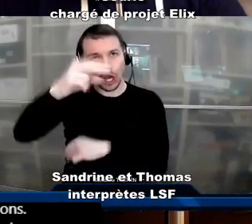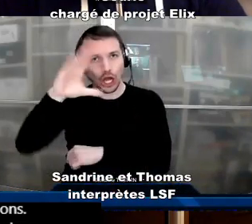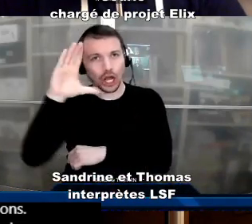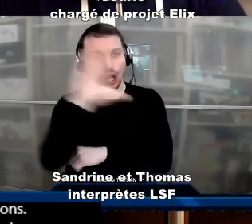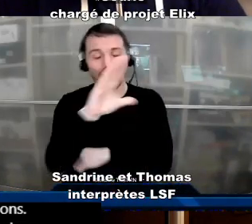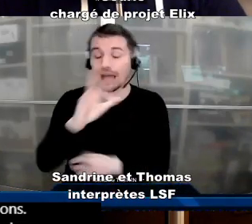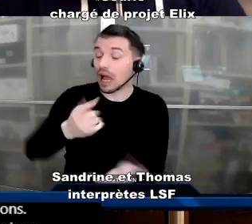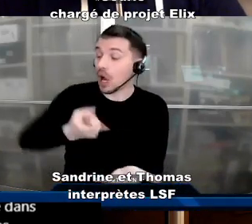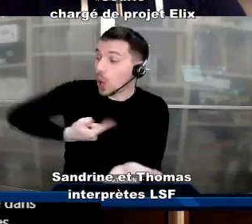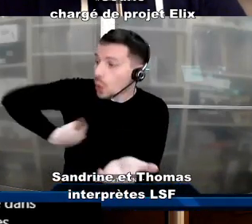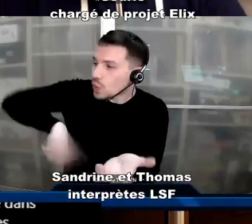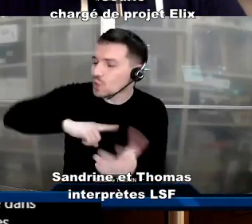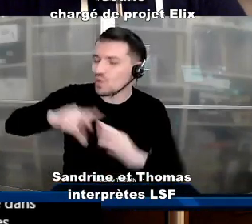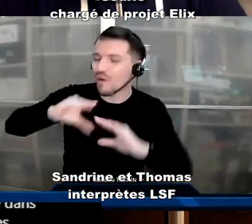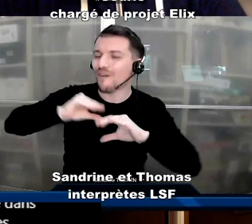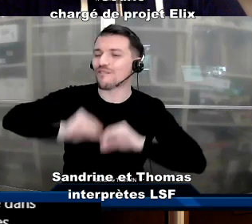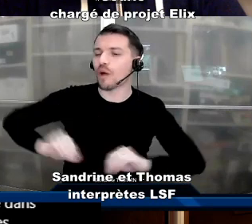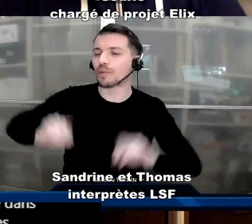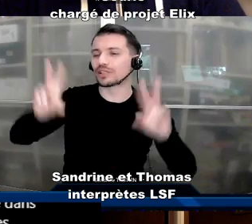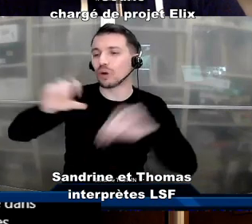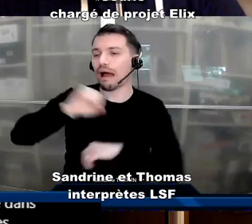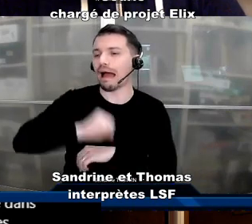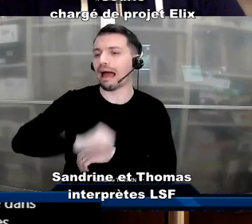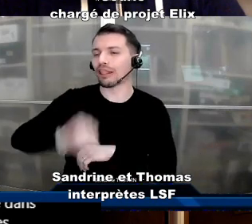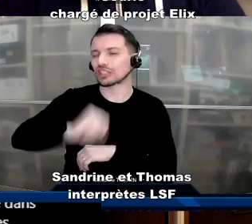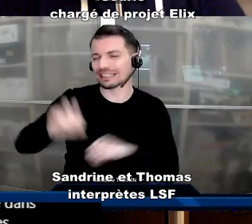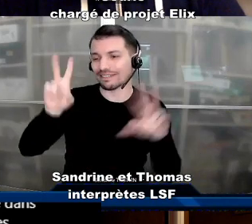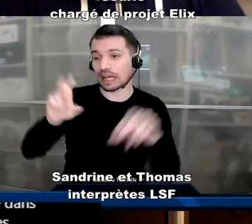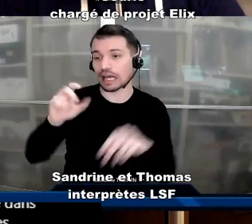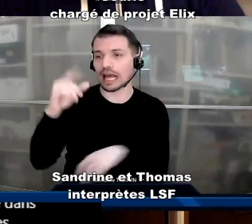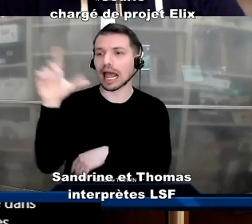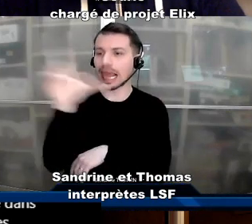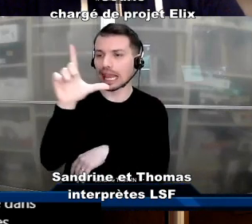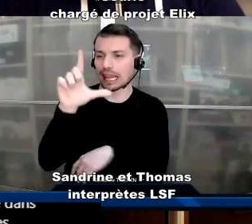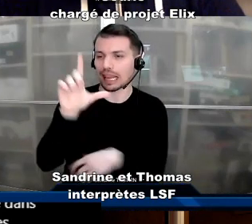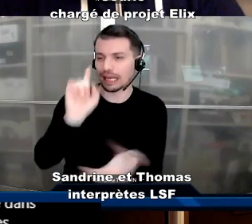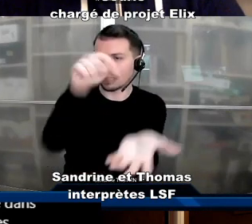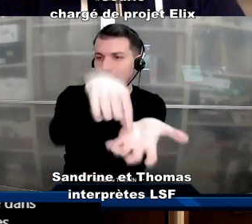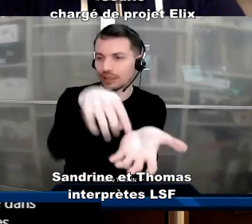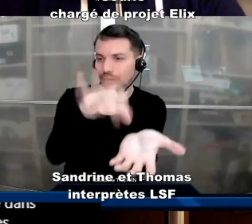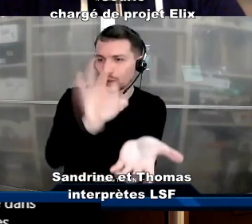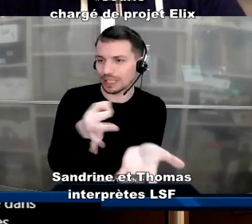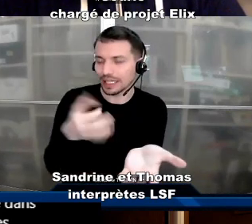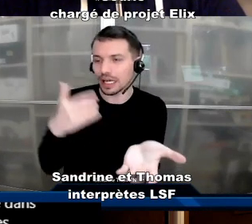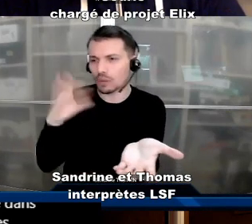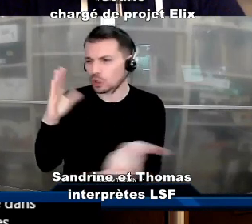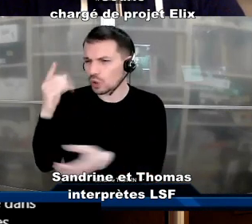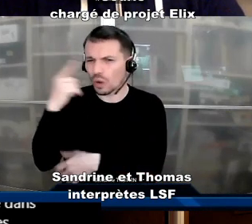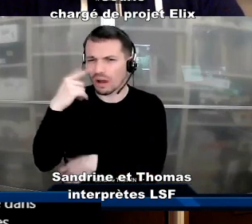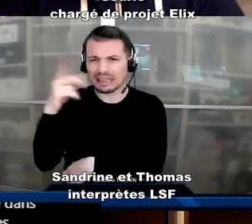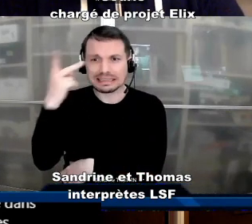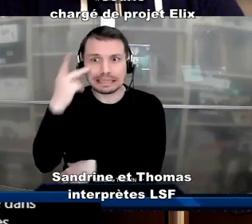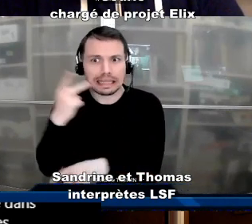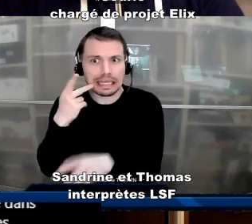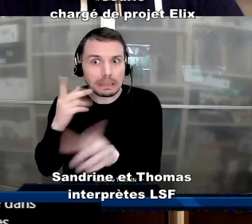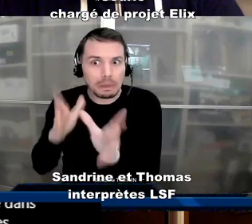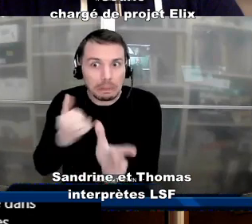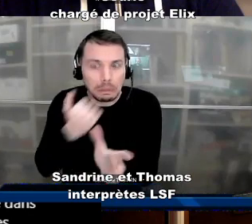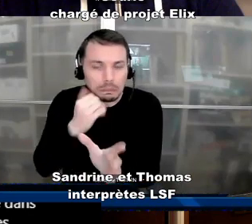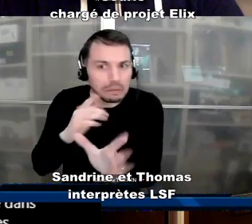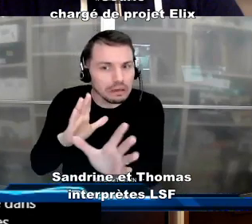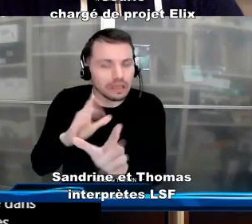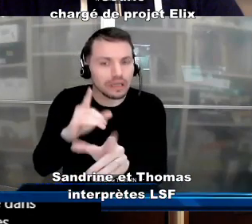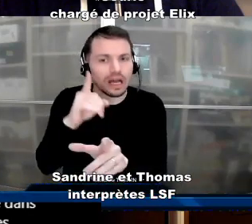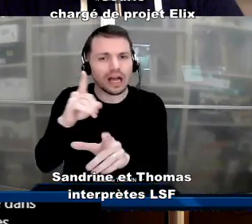formations intensives qu'on organise, oui, nous, ça va se passer à Lille. Après, on a des gens je crois, Cédric, dis-moi si je me trompe, mais je crois que le